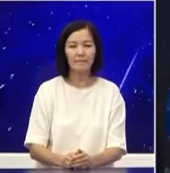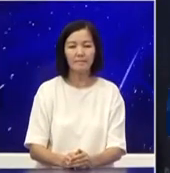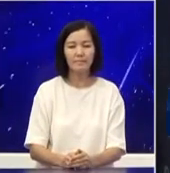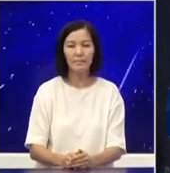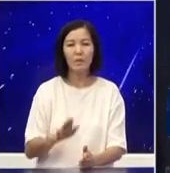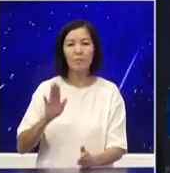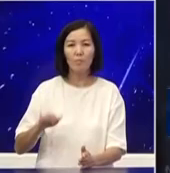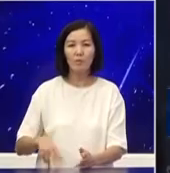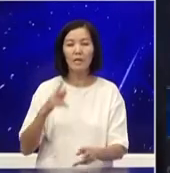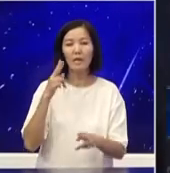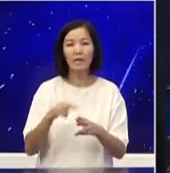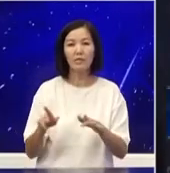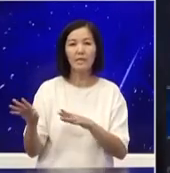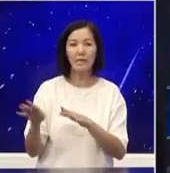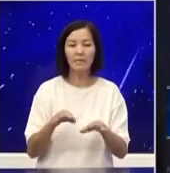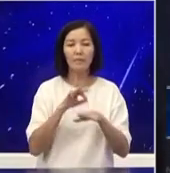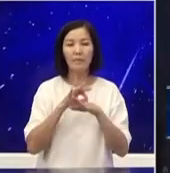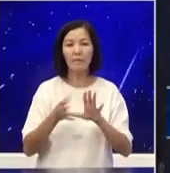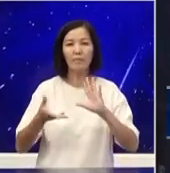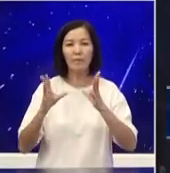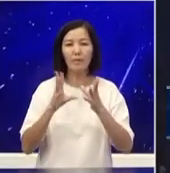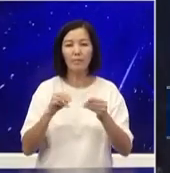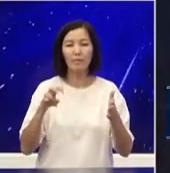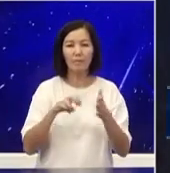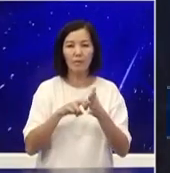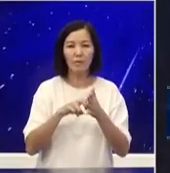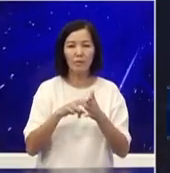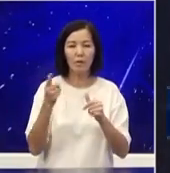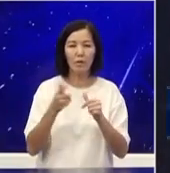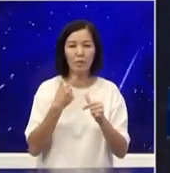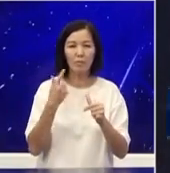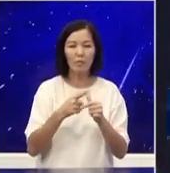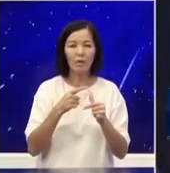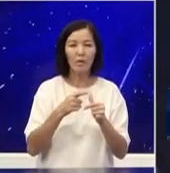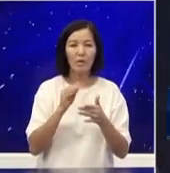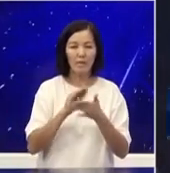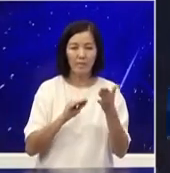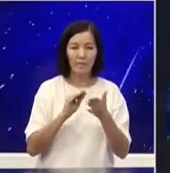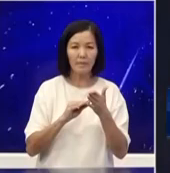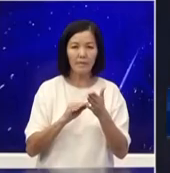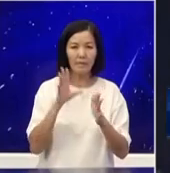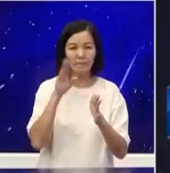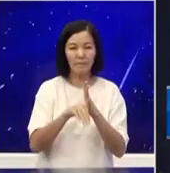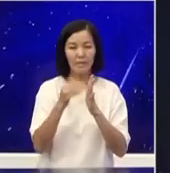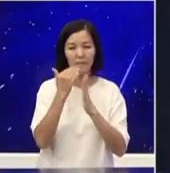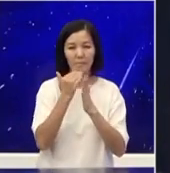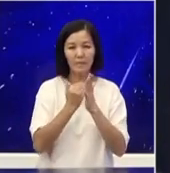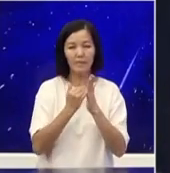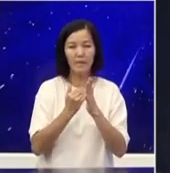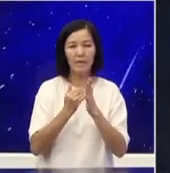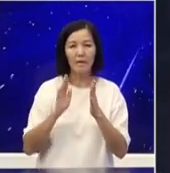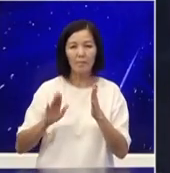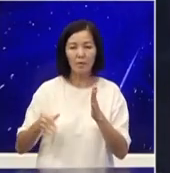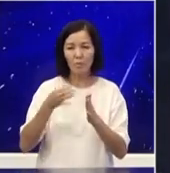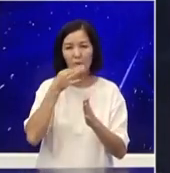После окончания нашей акции мы проведем мониторинг писем на наличие имен, озвученных там. Эти имена мы внесем в список, с которым затем